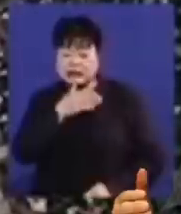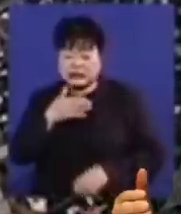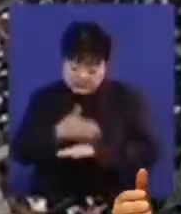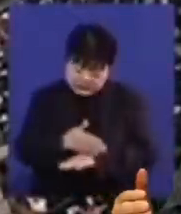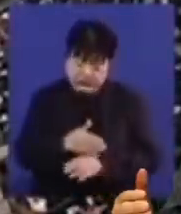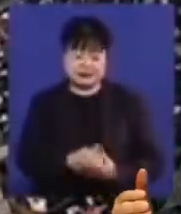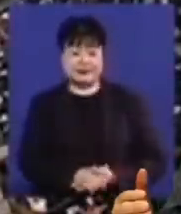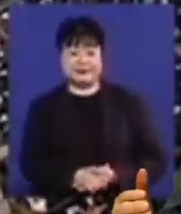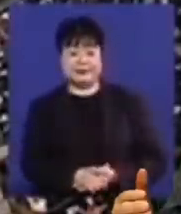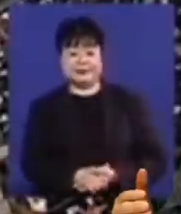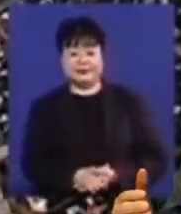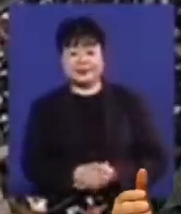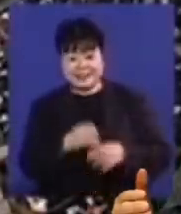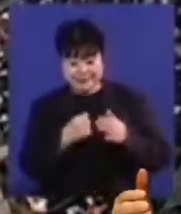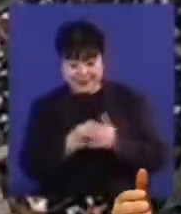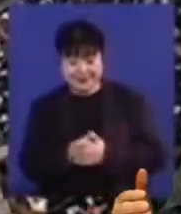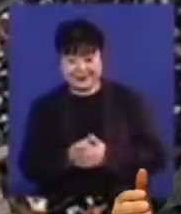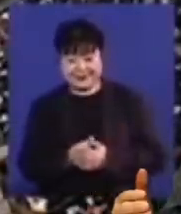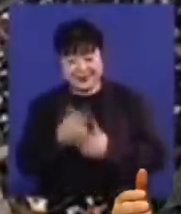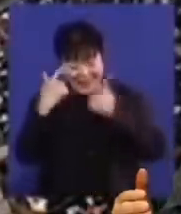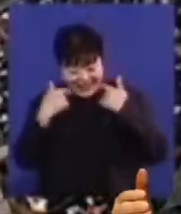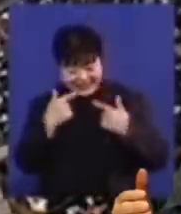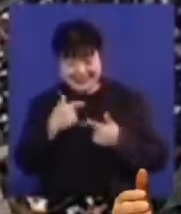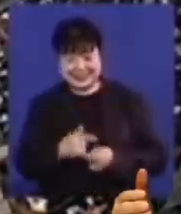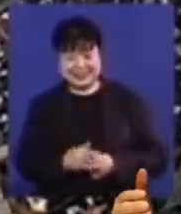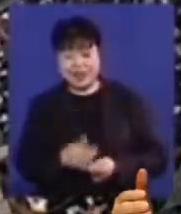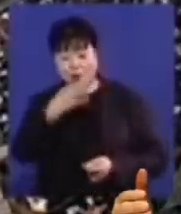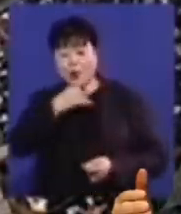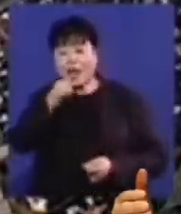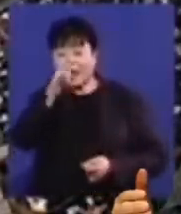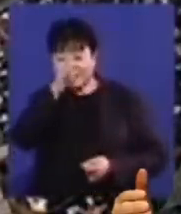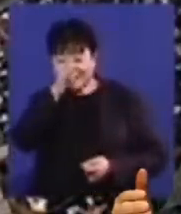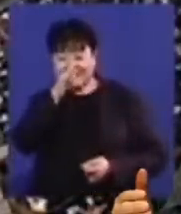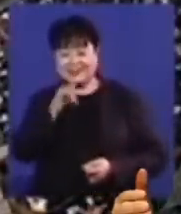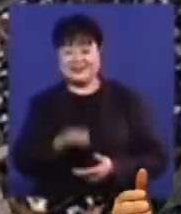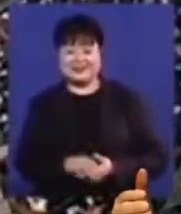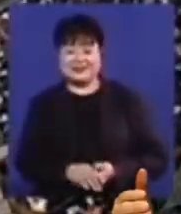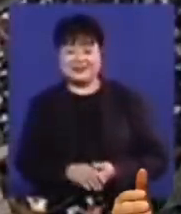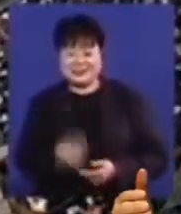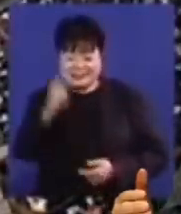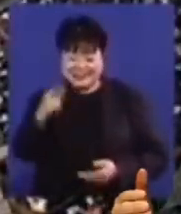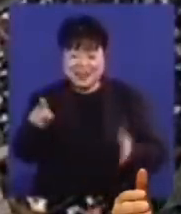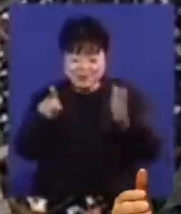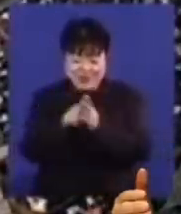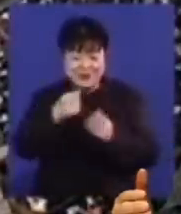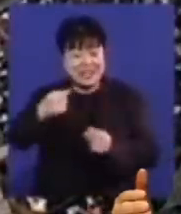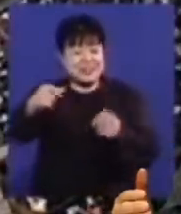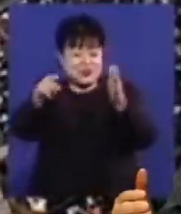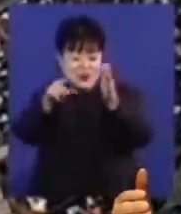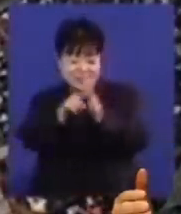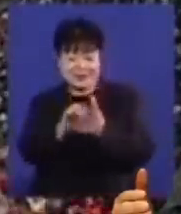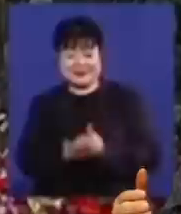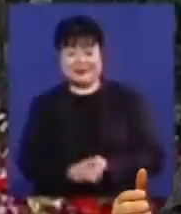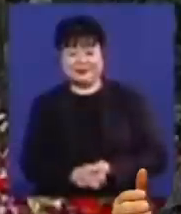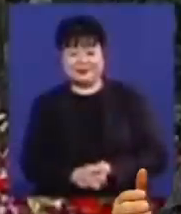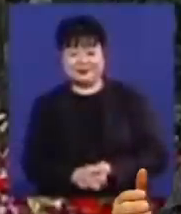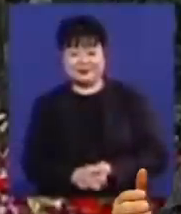것입니다. 그러므로 항상 보람이 있는 튼튼한 신앙을 가지기 위해서는